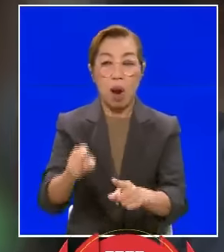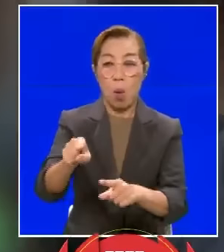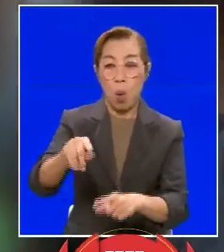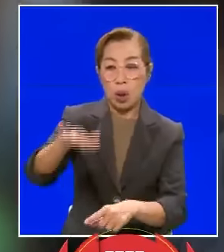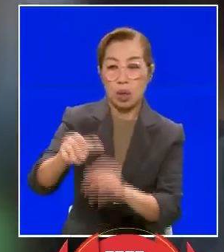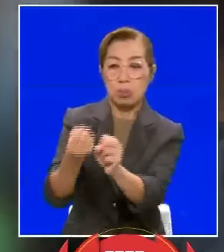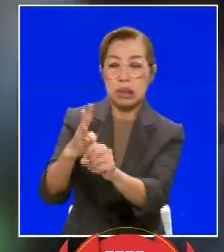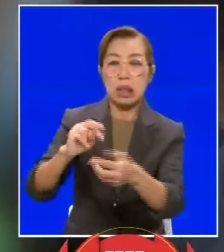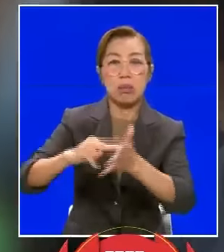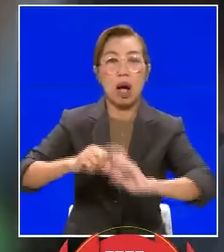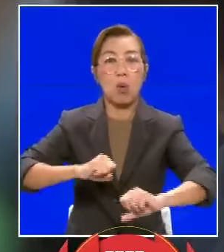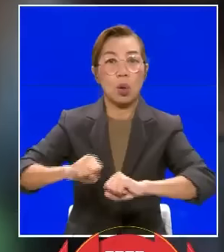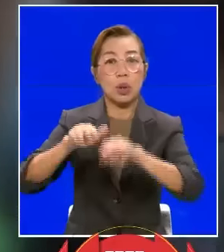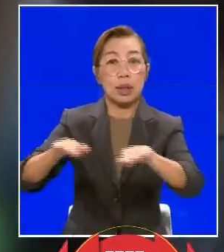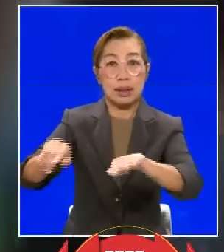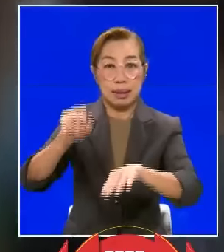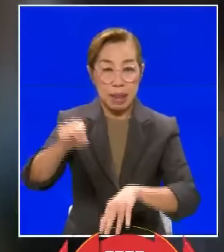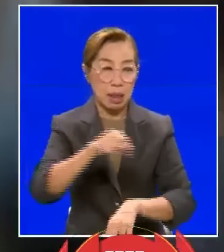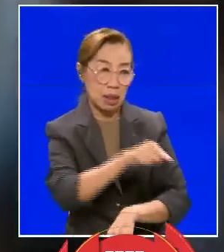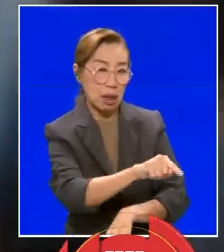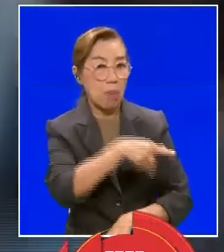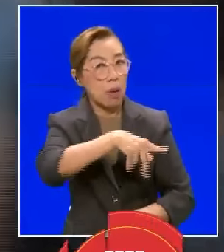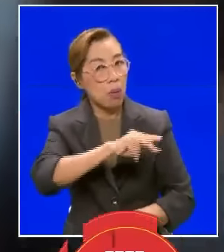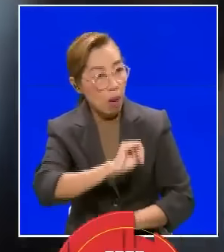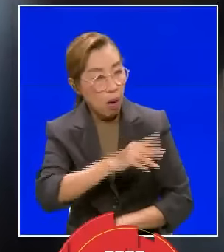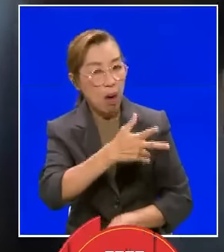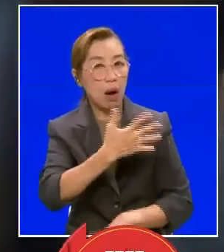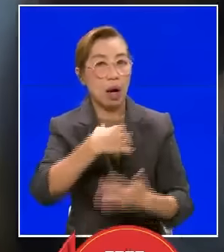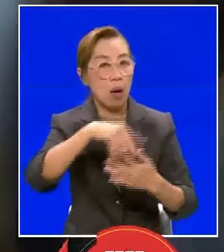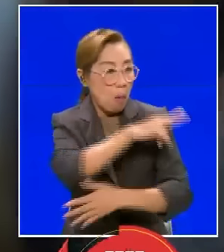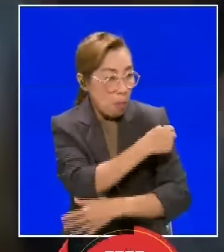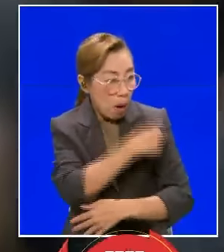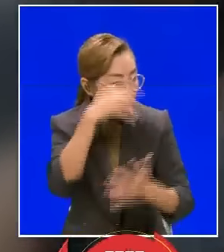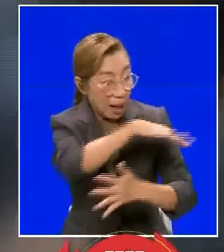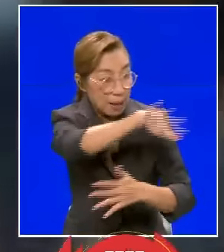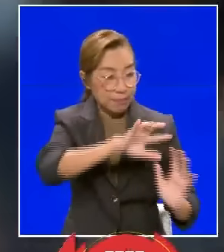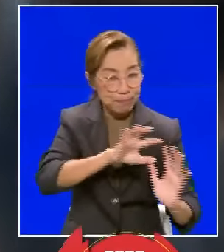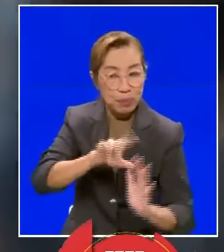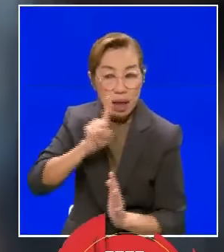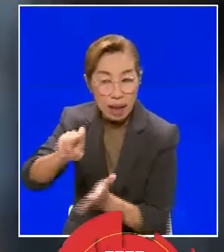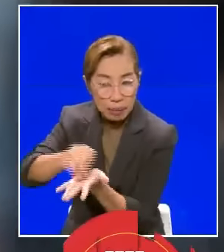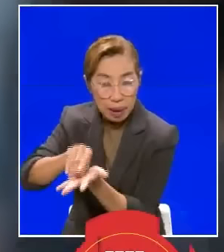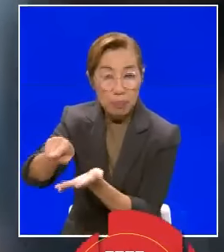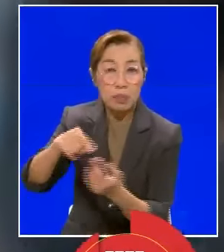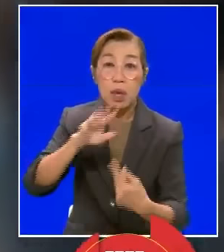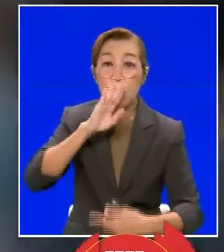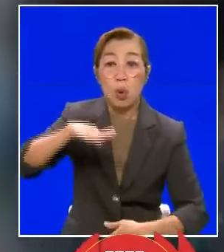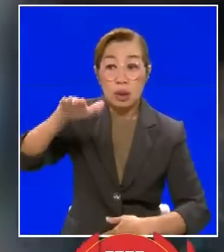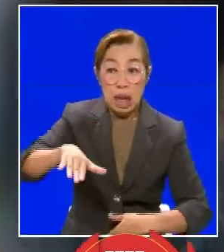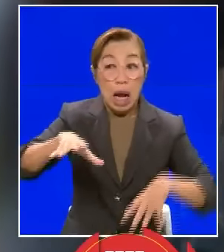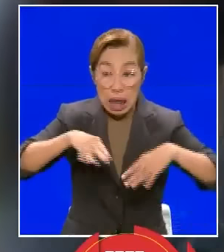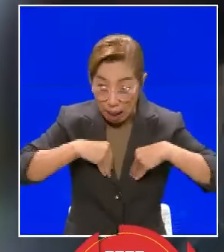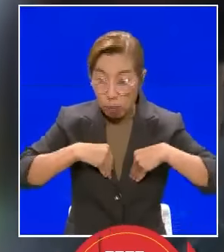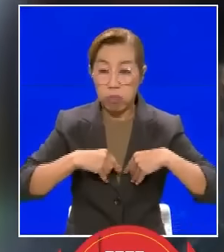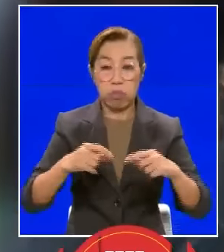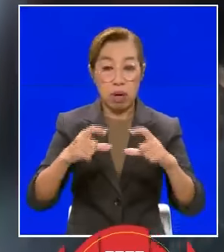องยังเป็นเด็กและเยาวชนส่วนไอ้ซองเนี้ยเขาบอกถ้าเด็กรับสารภาพว่าเป็นของเขาจริงก็ต้องเอาคำให้การรวมไปกับผลตรวจสอบของ